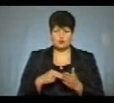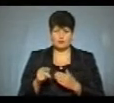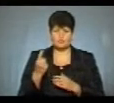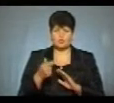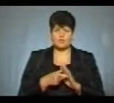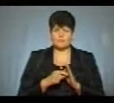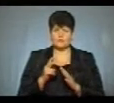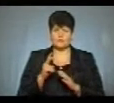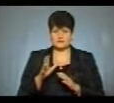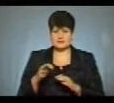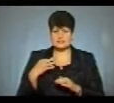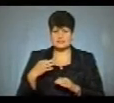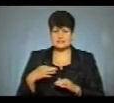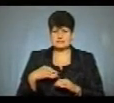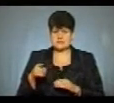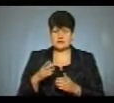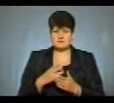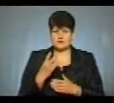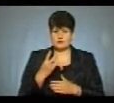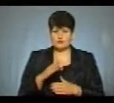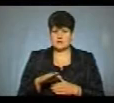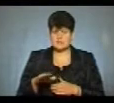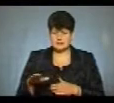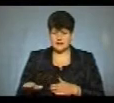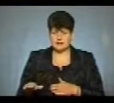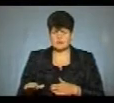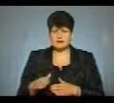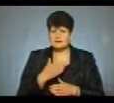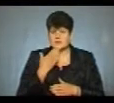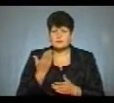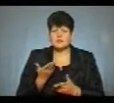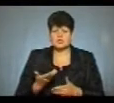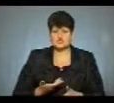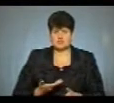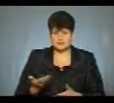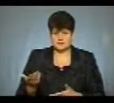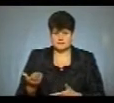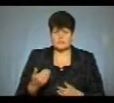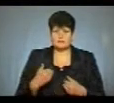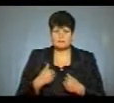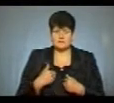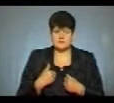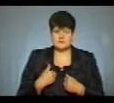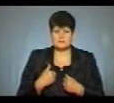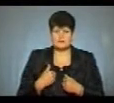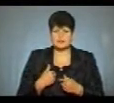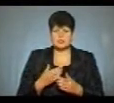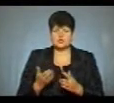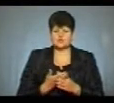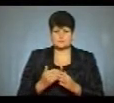однокомнатну квартиру сину, який має двоє дітей і не має де жити. Мені зараз не дають субсидії.